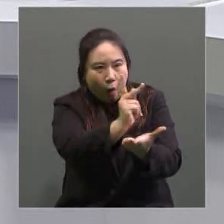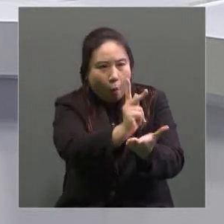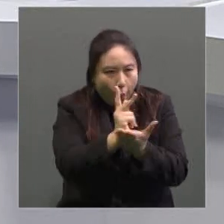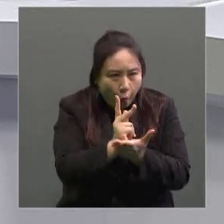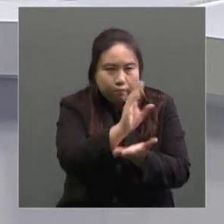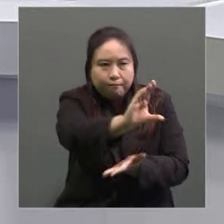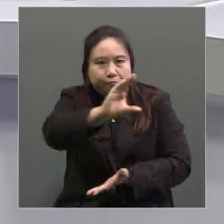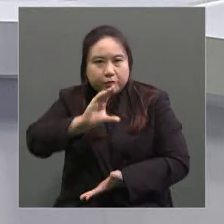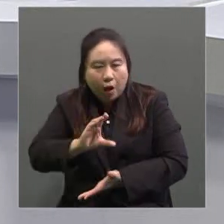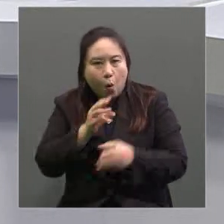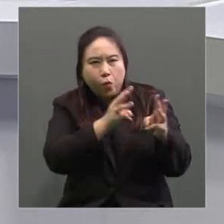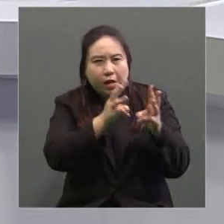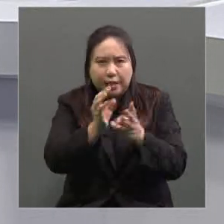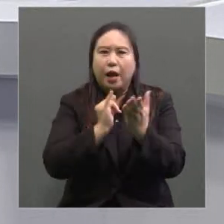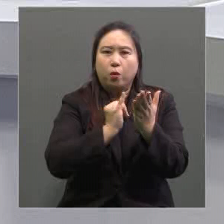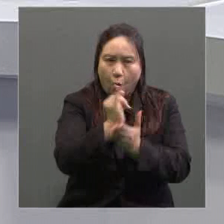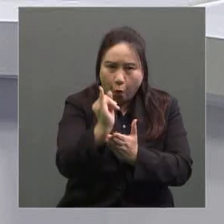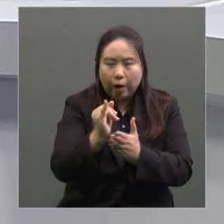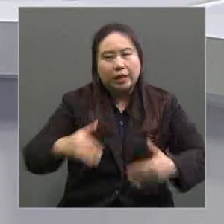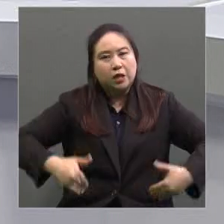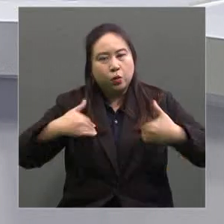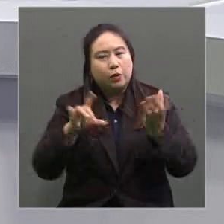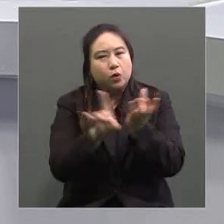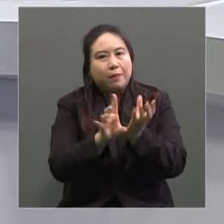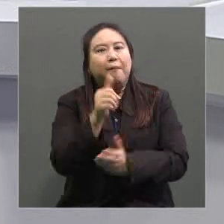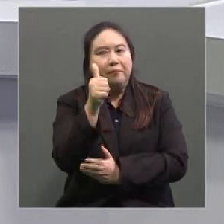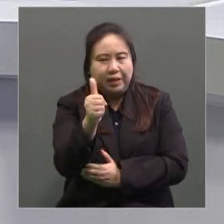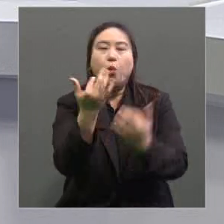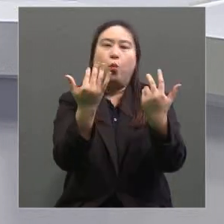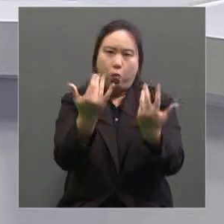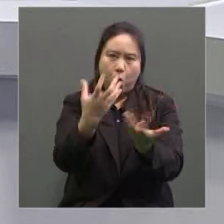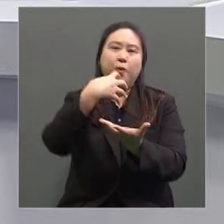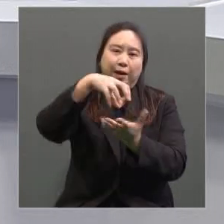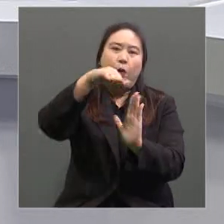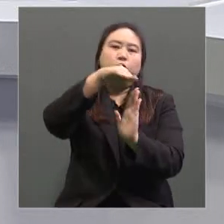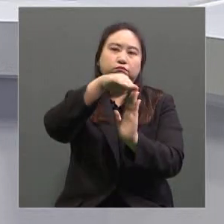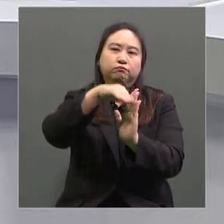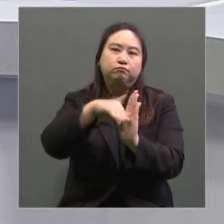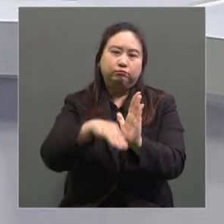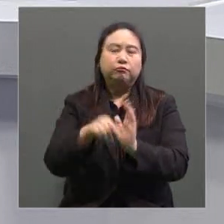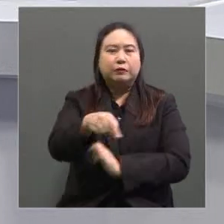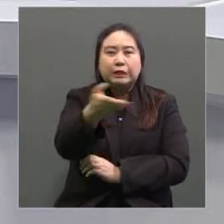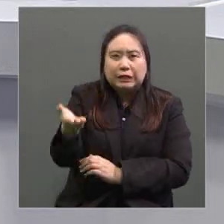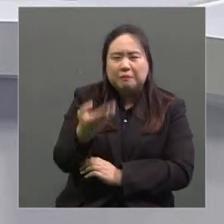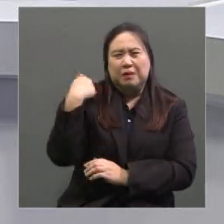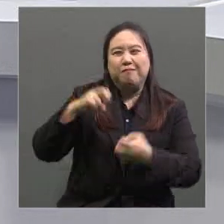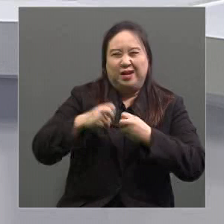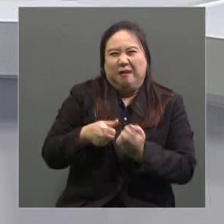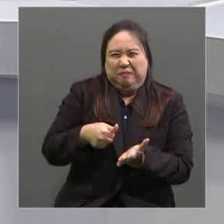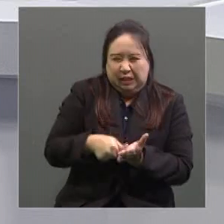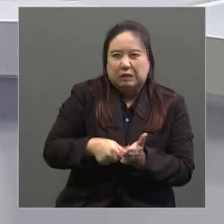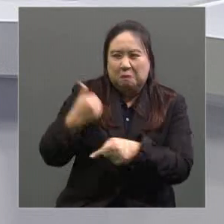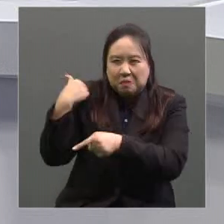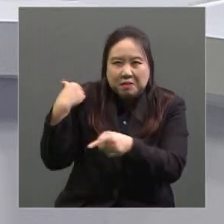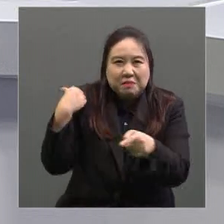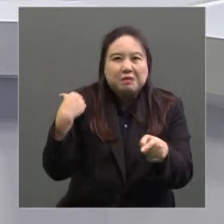และต้องมีคุณภาพชีวิตที่ดีด้วยนะคะเดี๋ยวจะมาไล่เรียงนี้เป็นเรื่องใหญ่เพราะว่าเชื่อว่าหลายๆคนน่ะมีปัญหานี่อยู่นะคะนี่เนี่ย